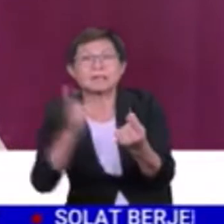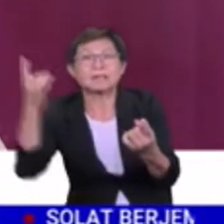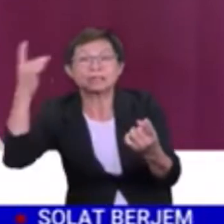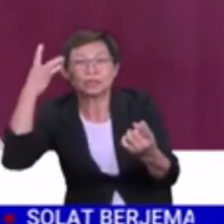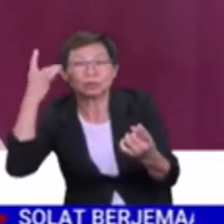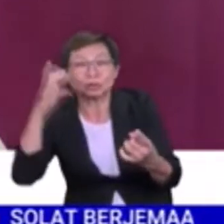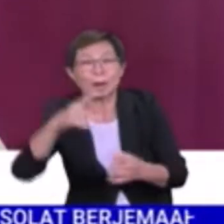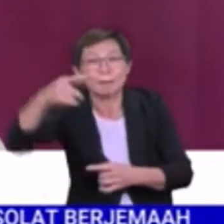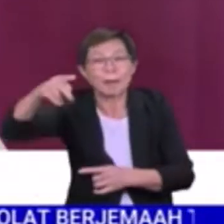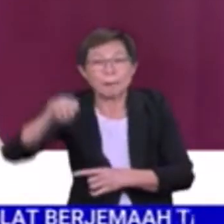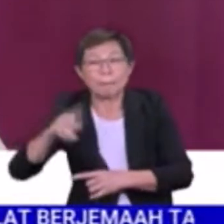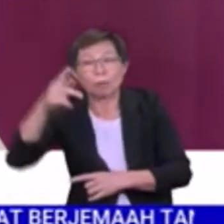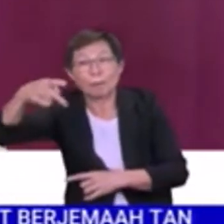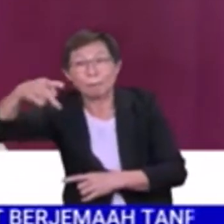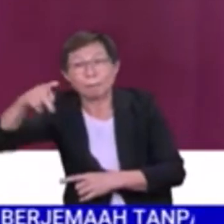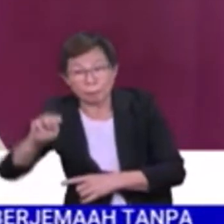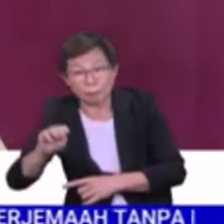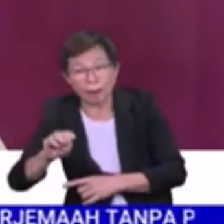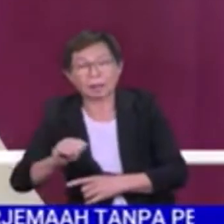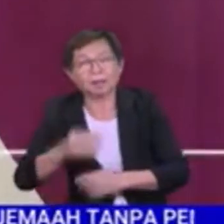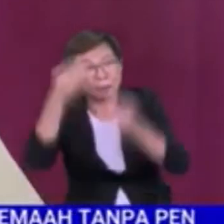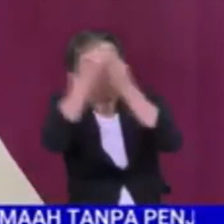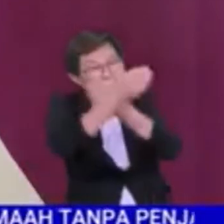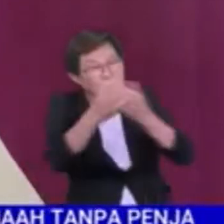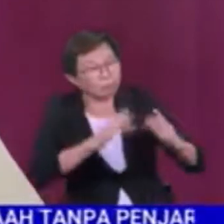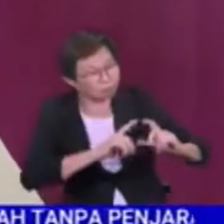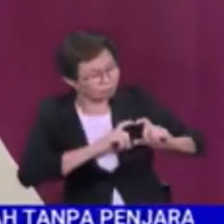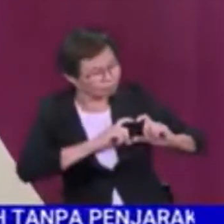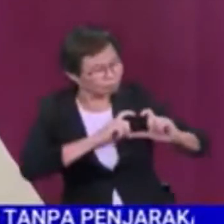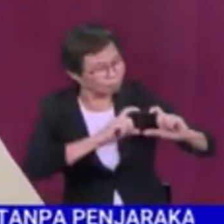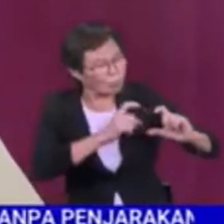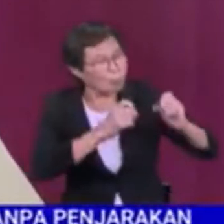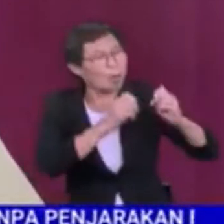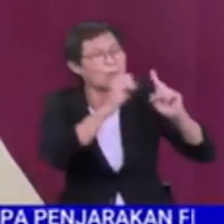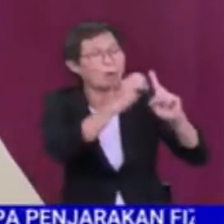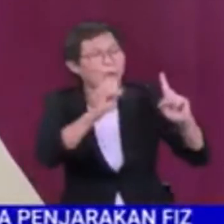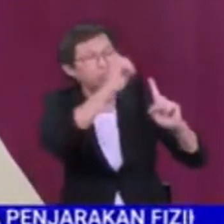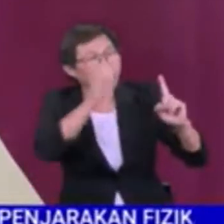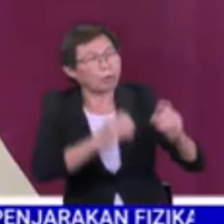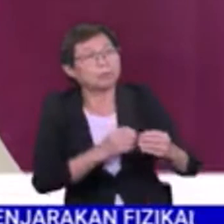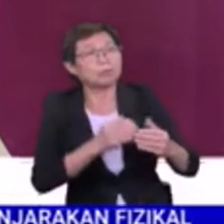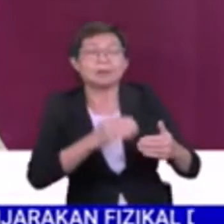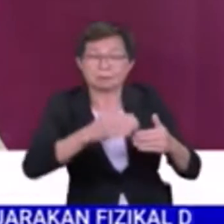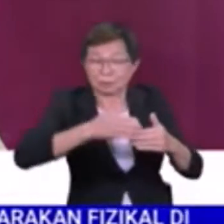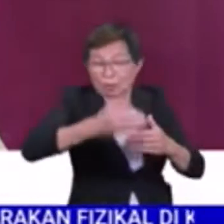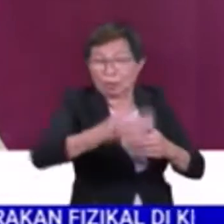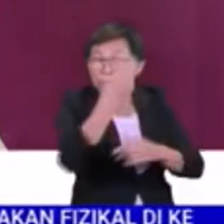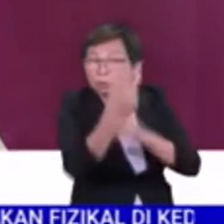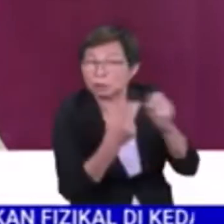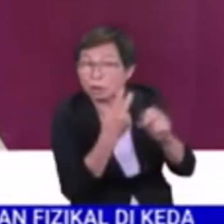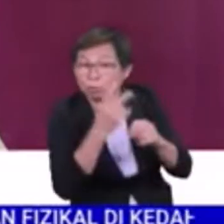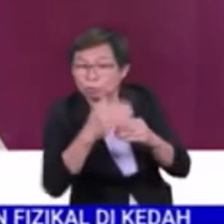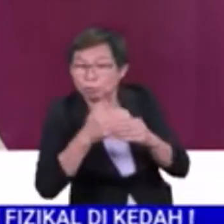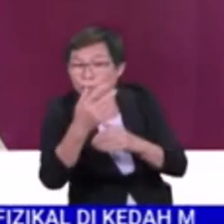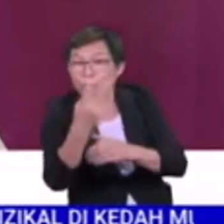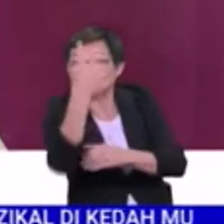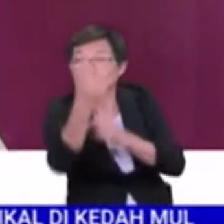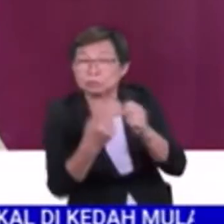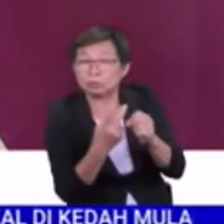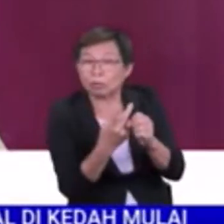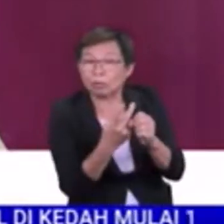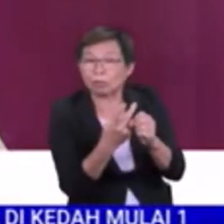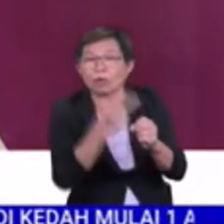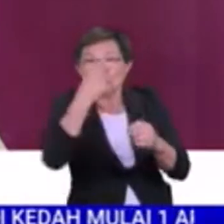YAB Perdana Menteri akan menyampaikan komitmen negara. Kerana setelah dua tahun ini untuk